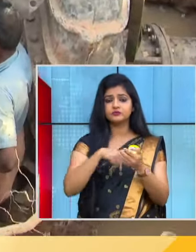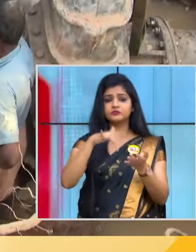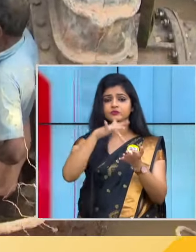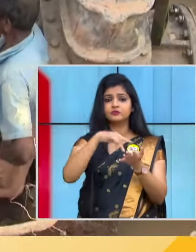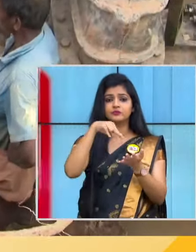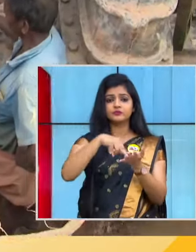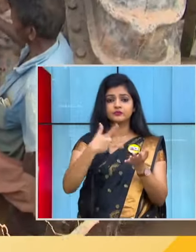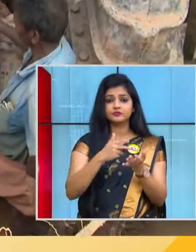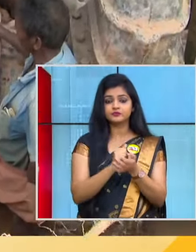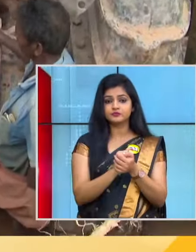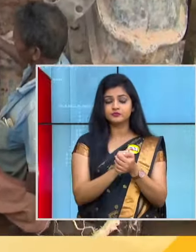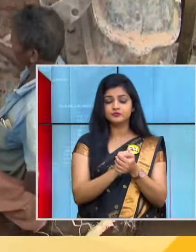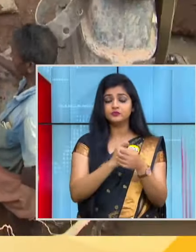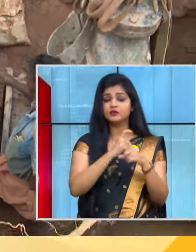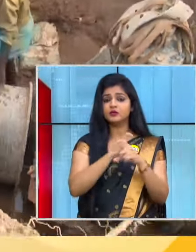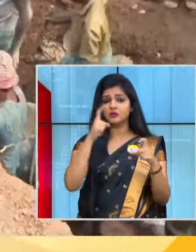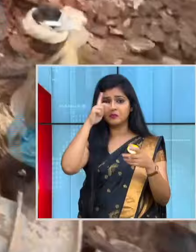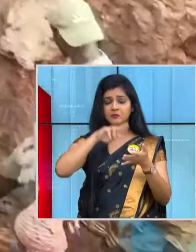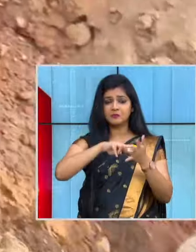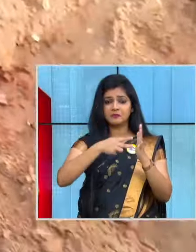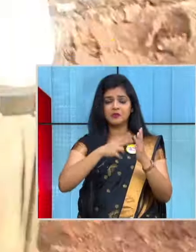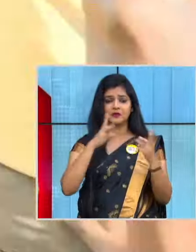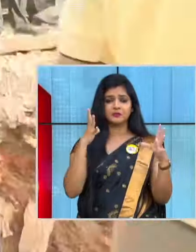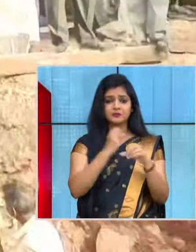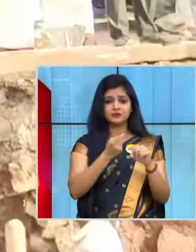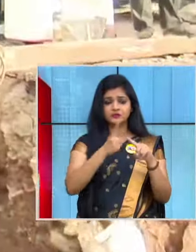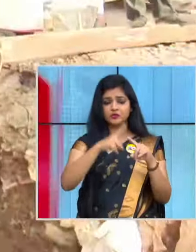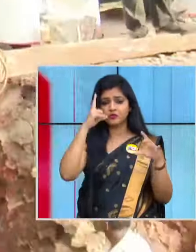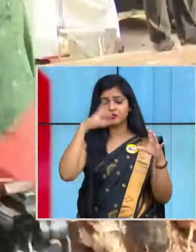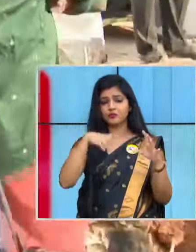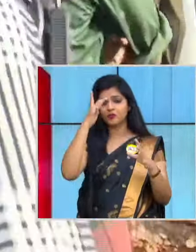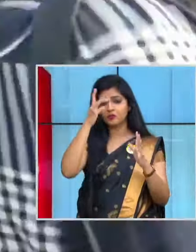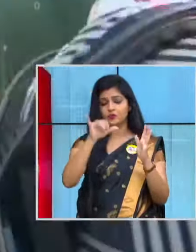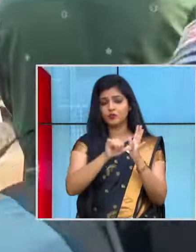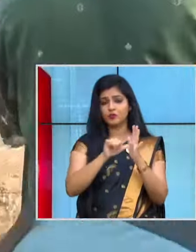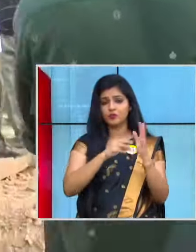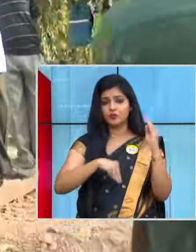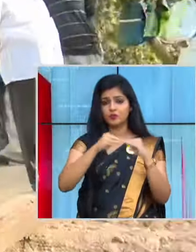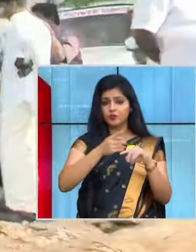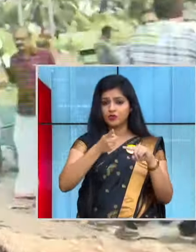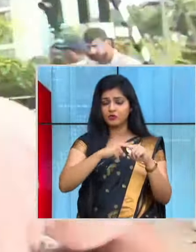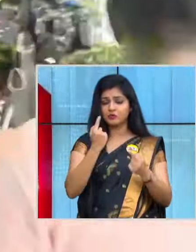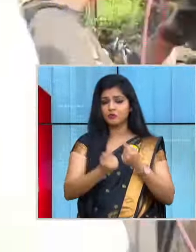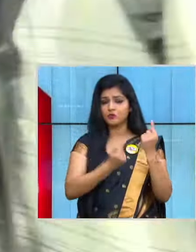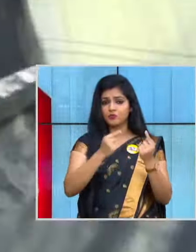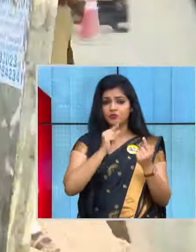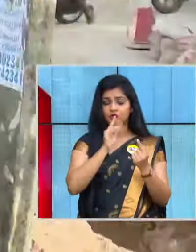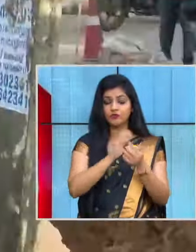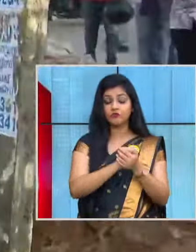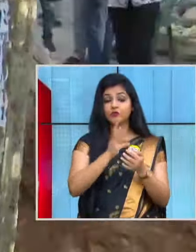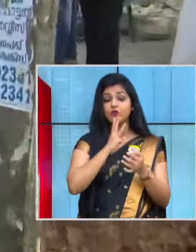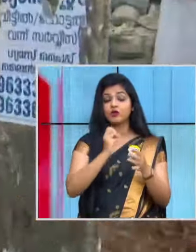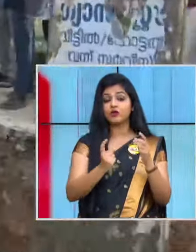നിൽക്കുന്നത്? കൃത്യമായ ആസൂത്രണമില്ലാത്തതാണ് ഈ പ്രതിസന്ധി ഇങ്ങനെ ഉണ്ടാക്കിയത് എന്നുള്ള വിമർശനമൊക്കെ അതിശക്തമായി വരുന്നുണ്ട്. ജലവിഭവ